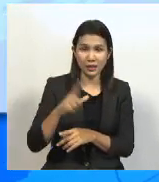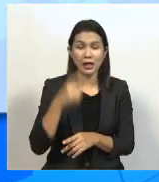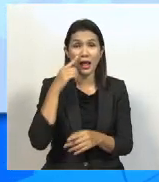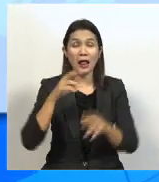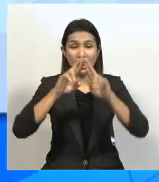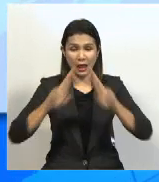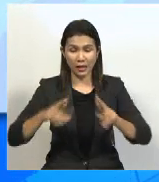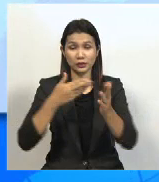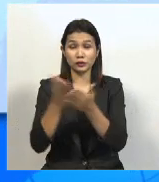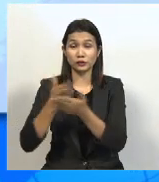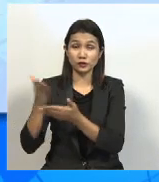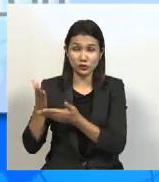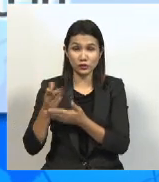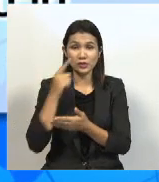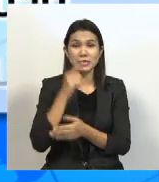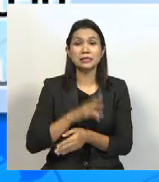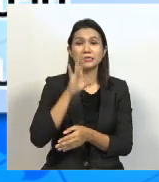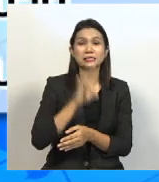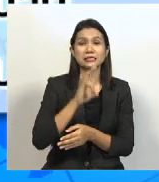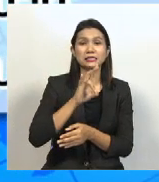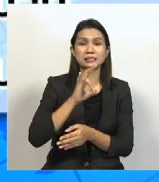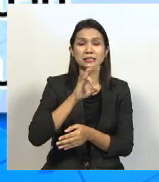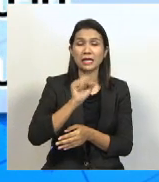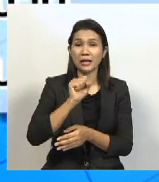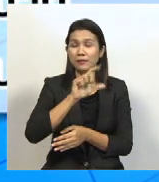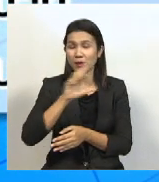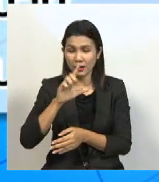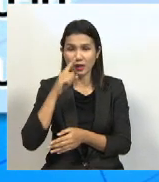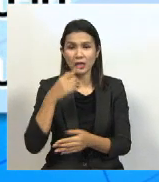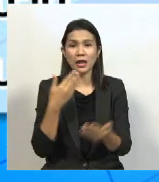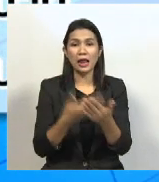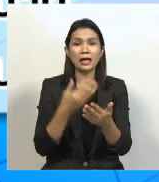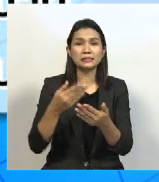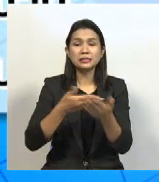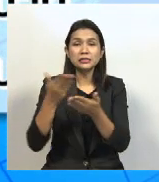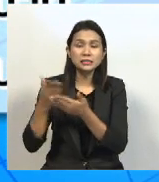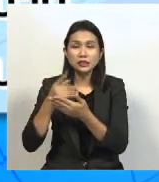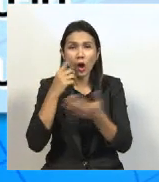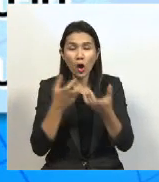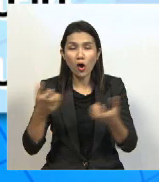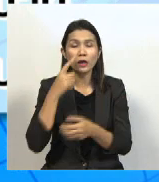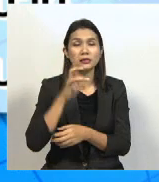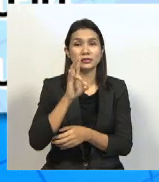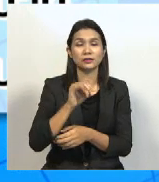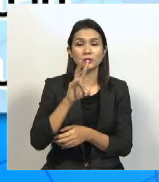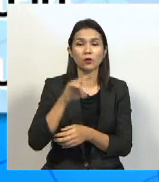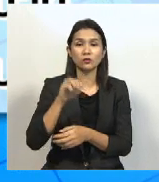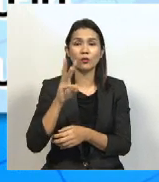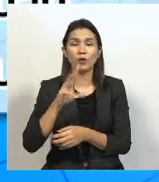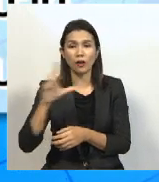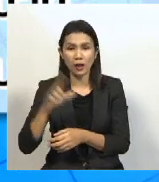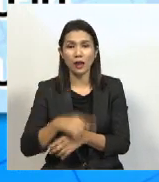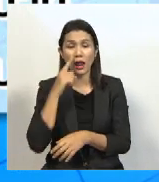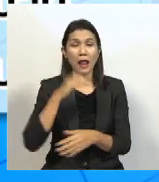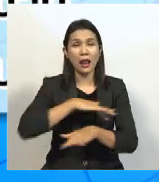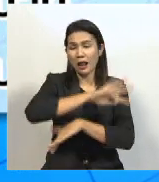3,242 ล้าน7แสนบาทร้านใช้72ล้าน6แสนบาทและร้านค้าทั่วไป 1,578 ล้